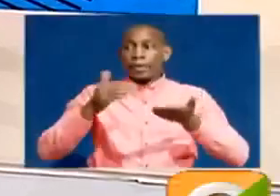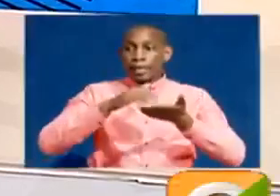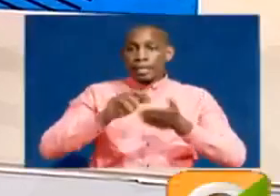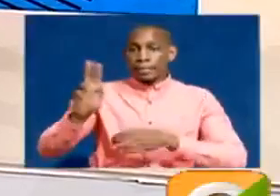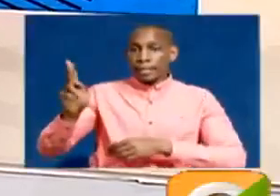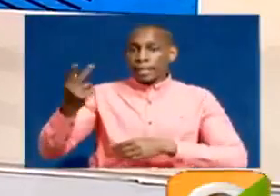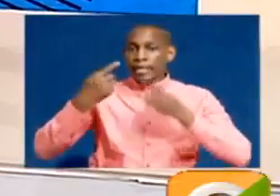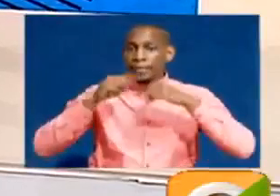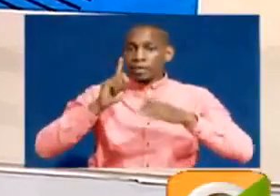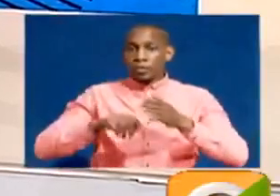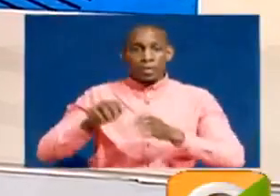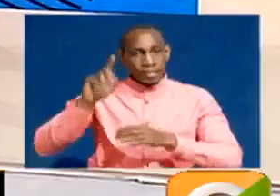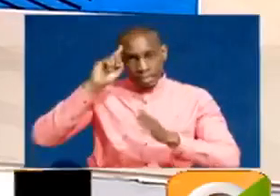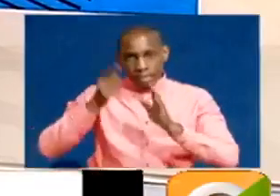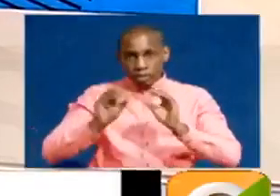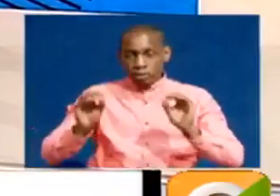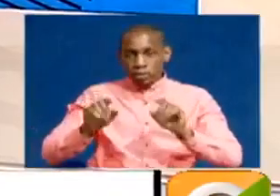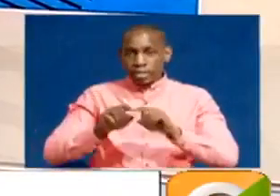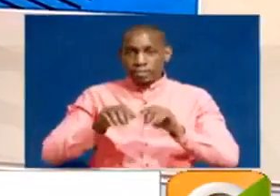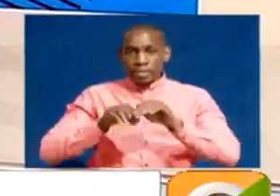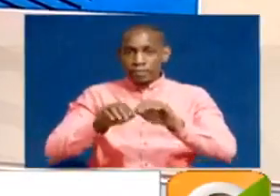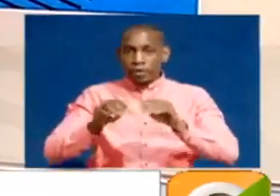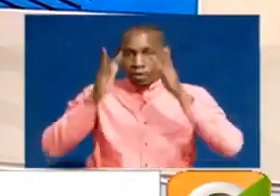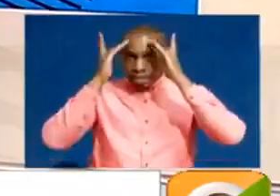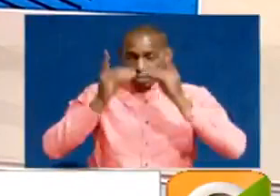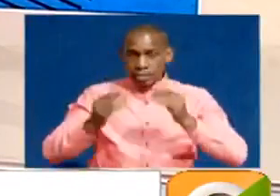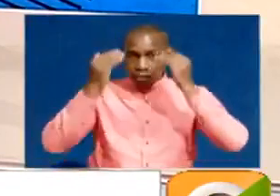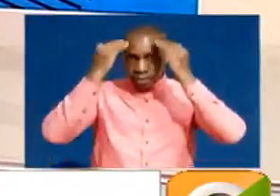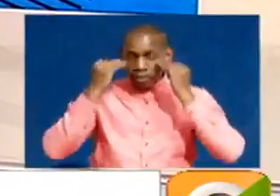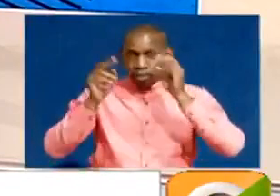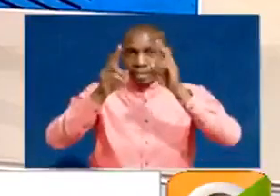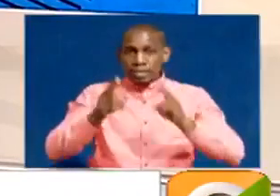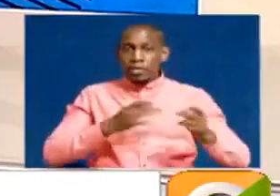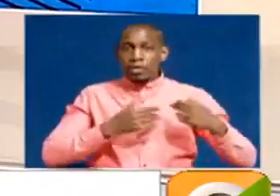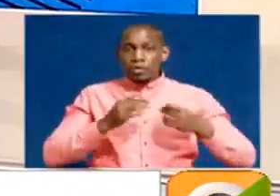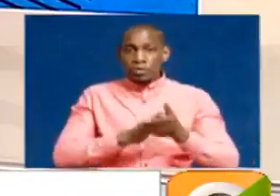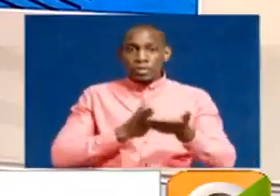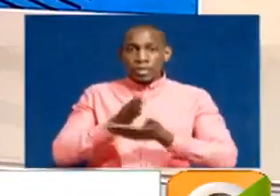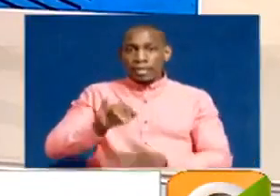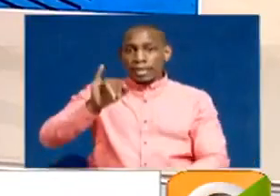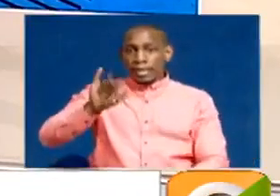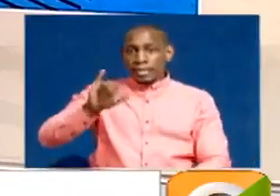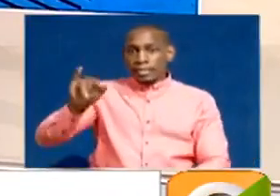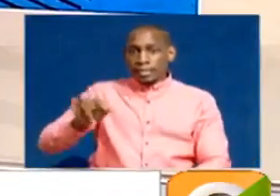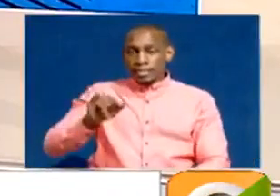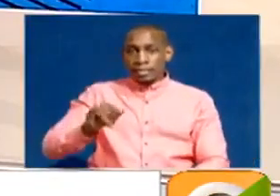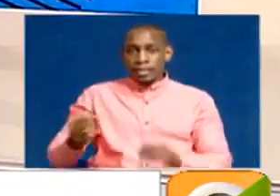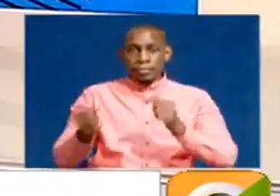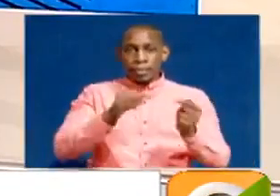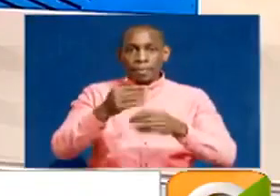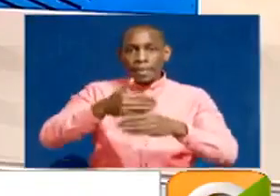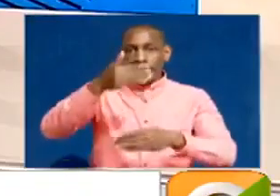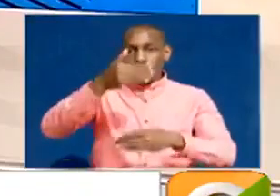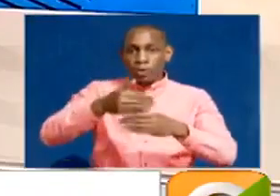Karibu tena. Kenya imetangaza kuwa haitatambua wala kutii maamuzi ya mahakama ya kimataifa kuhusu haki ICJ katika mzozo wake